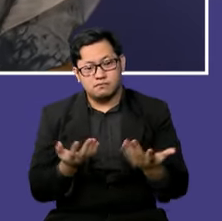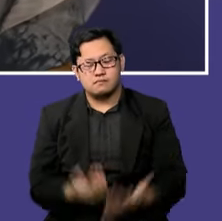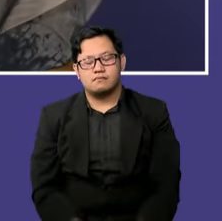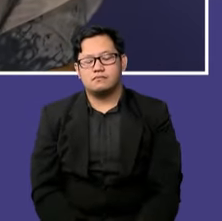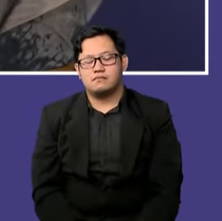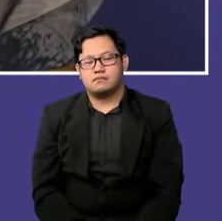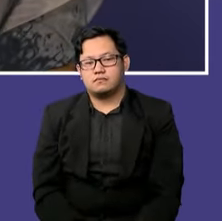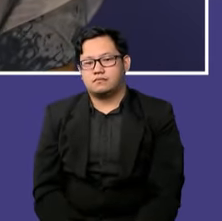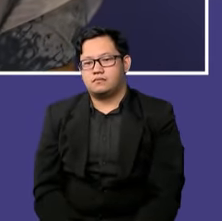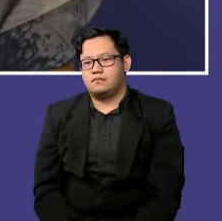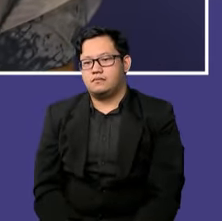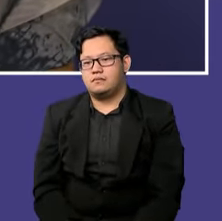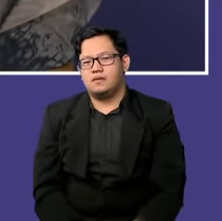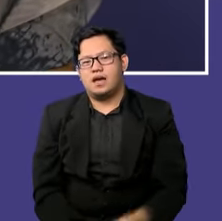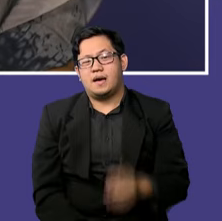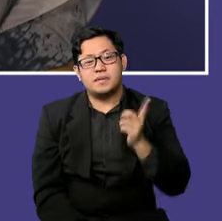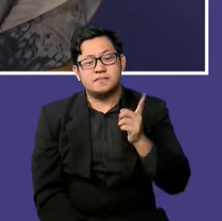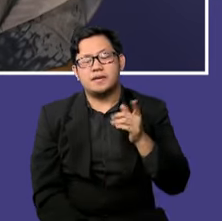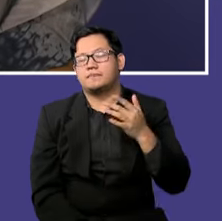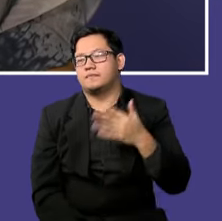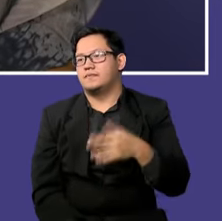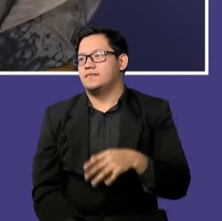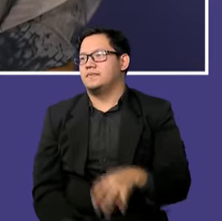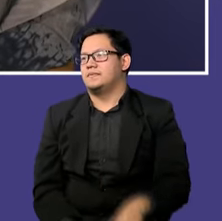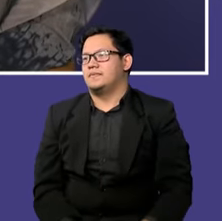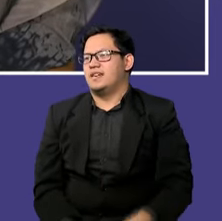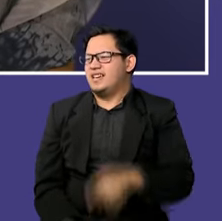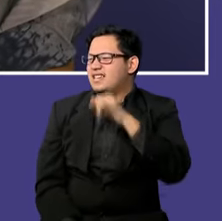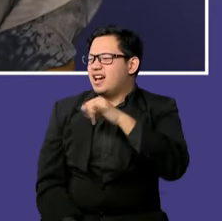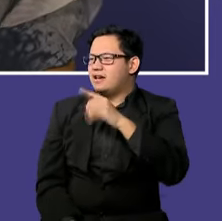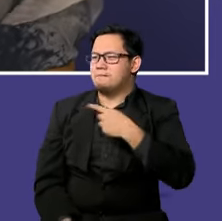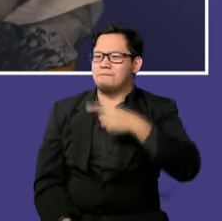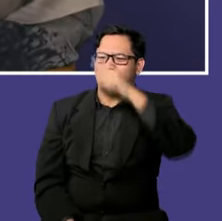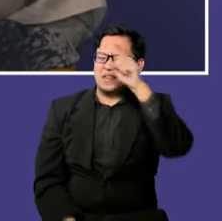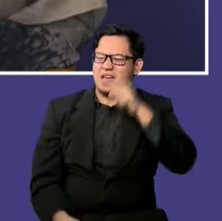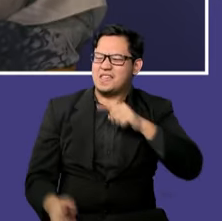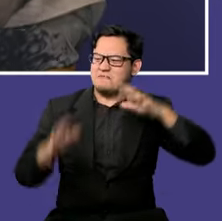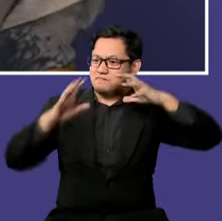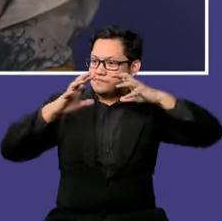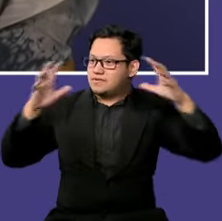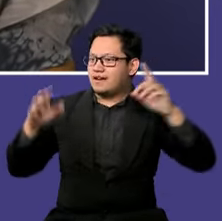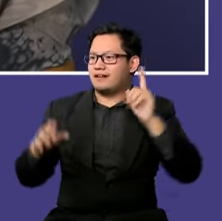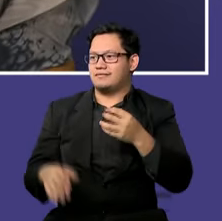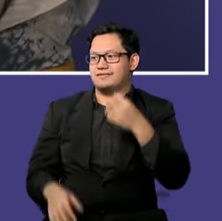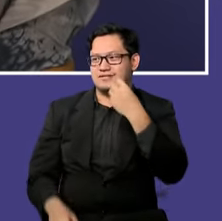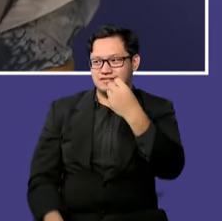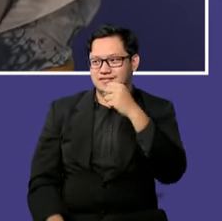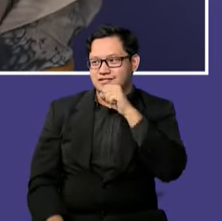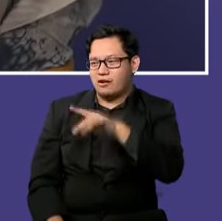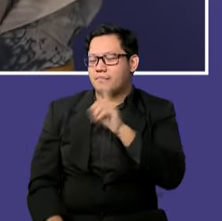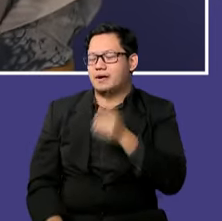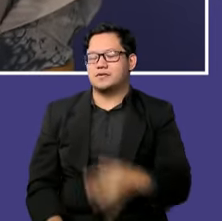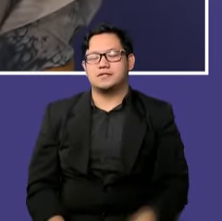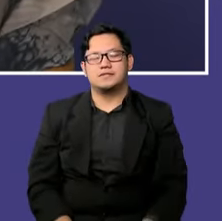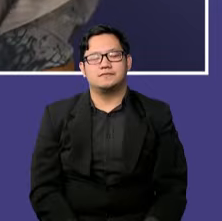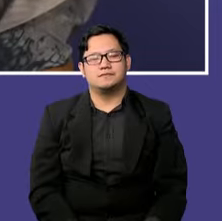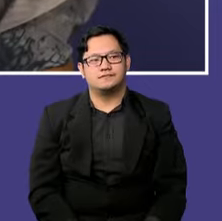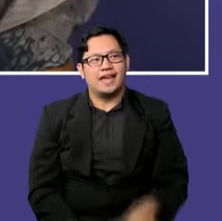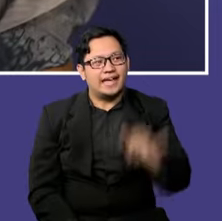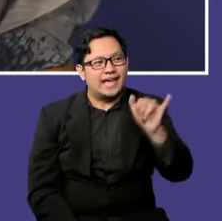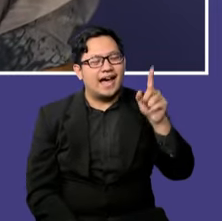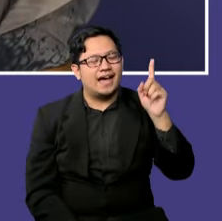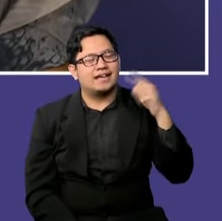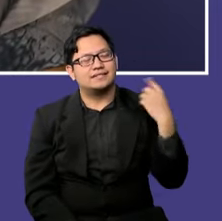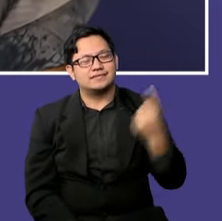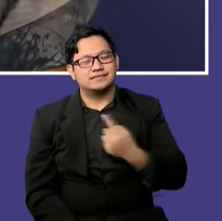supaya kita sama-sama nih semua pertanyaan Ini pertanyaan besar yang harus dijawabnya hari ini Oke Eh dia kita coba